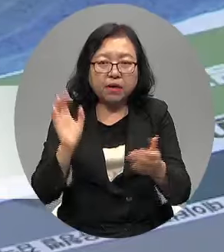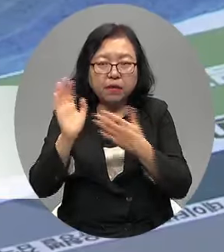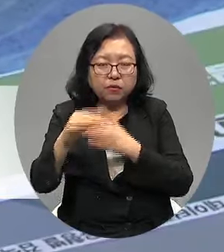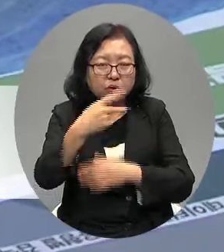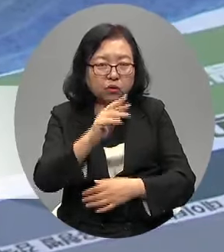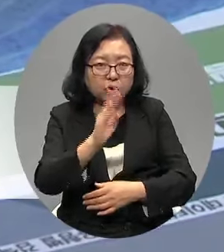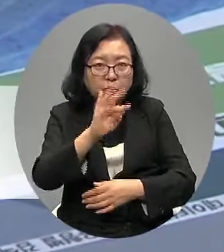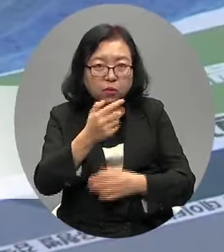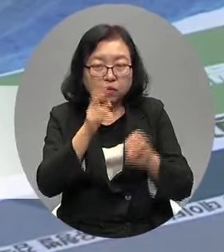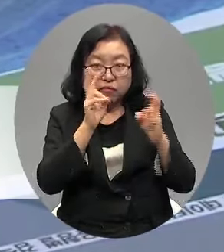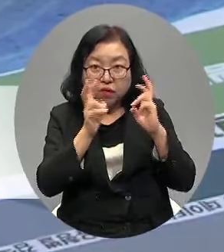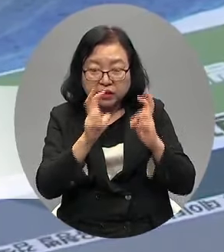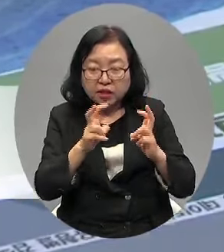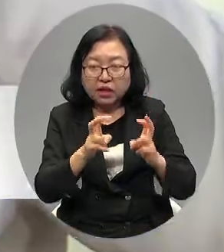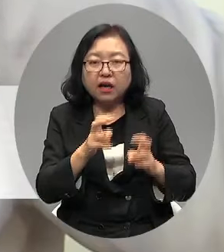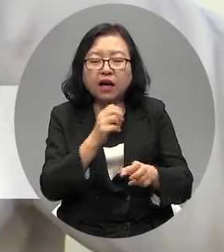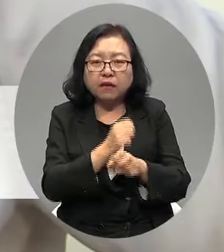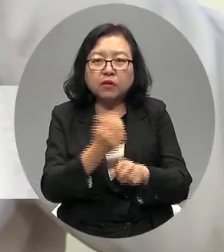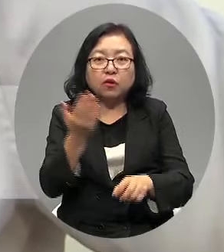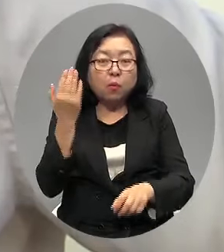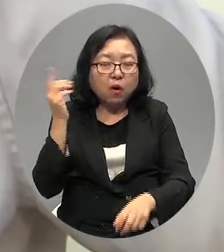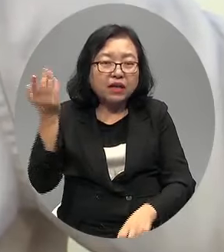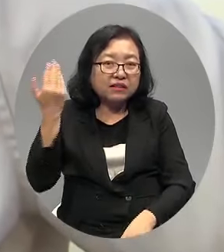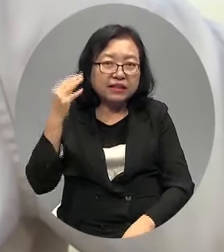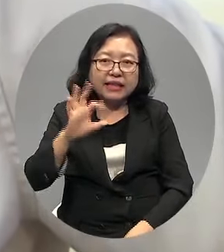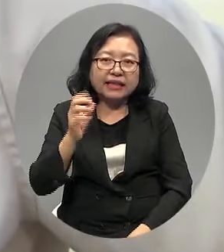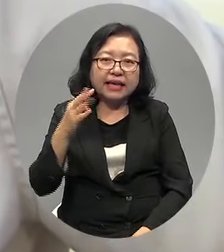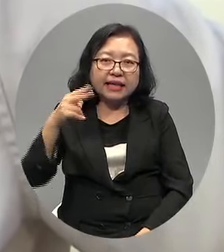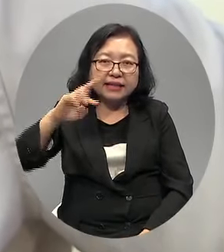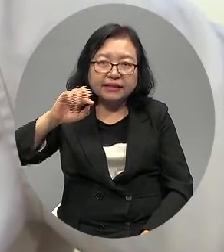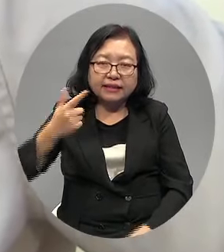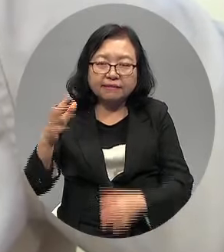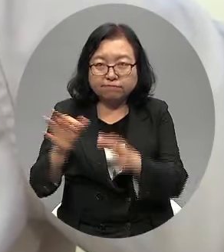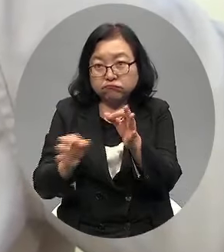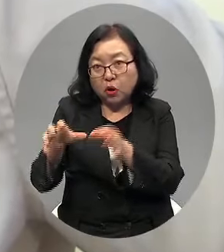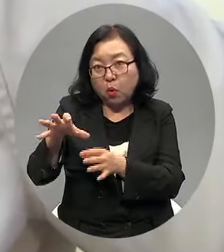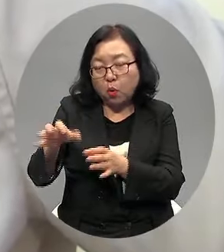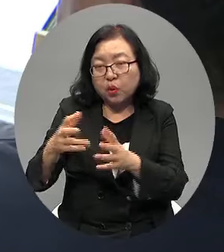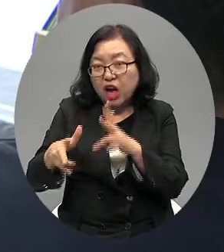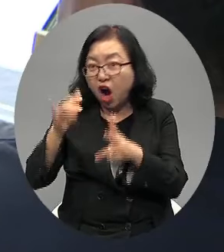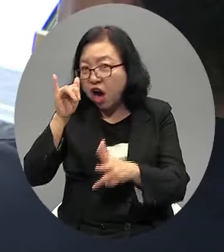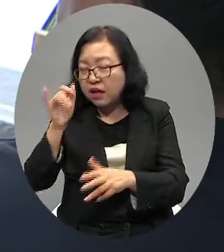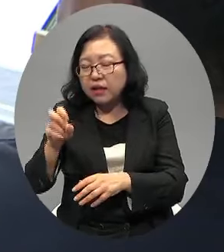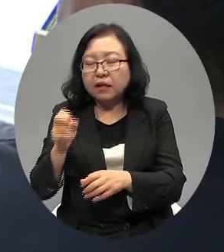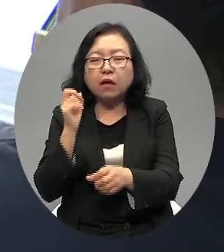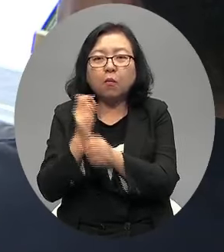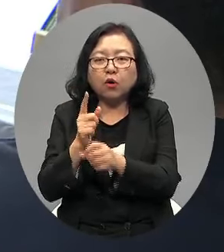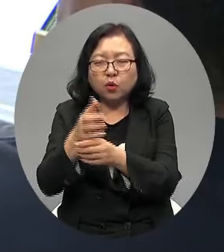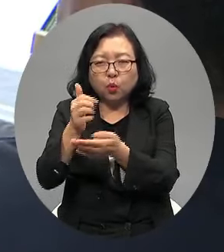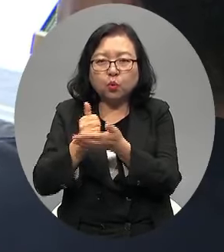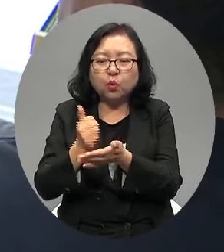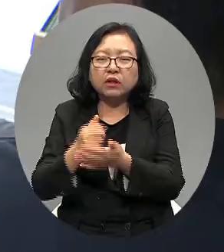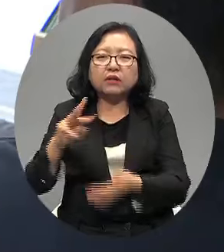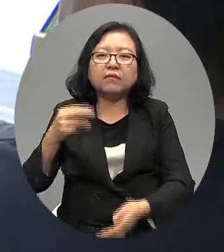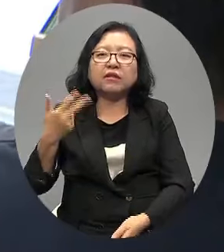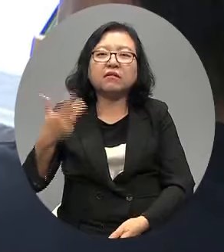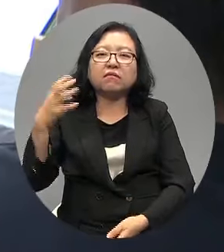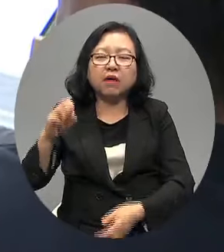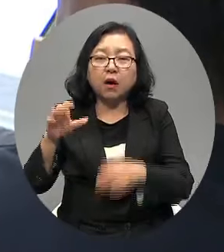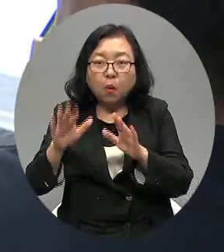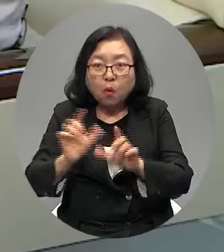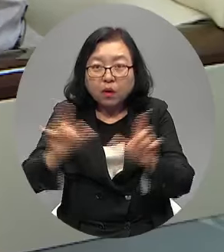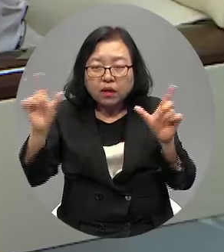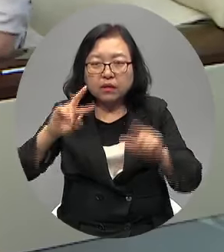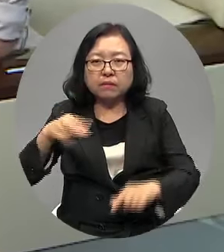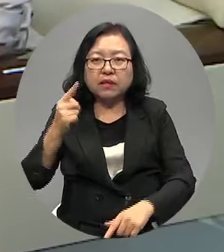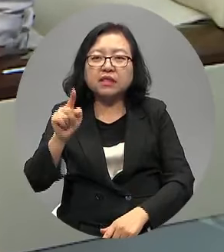충남 예산시장 살리기 프로젝트로 예산시장 누적 방문객은 370만 명에 달하며 올해도 210만